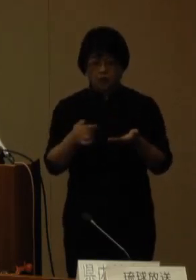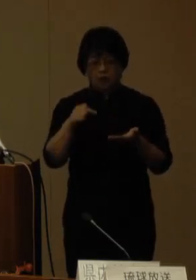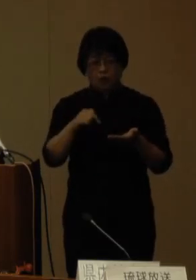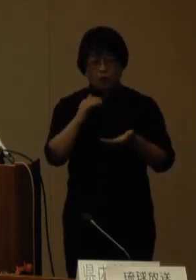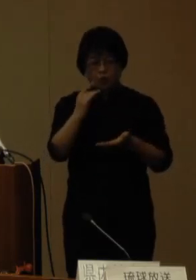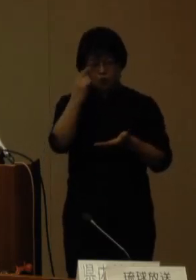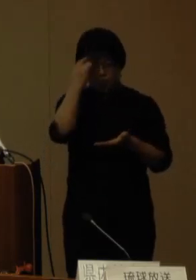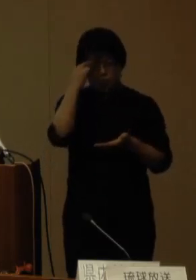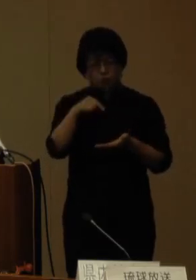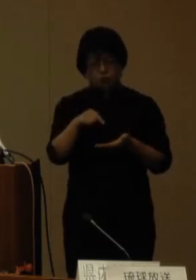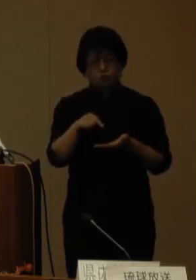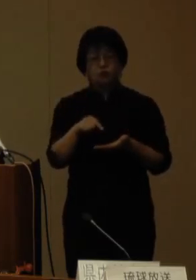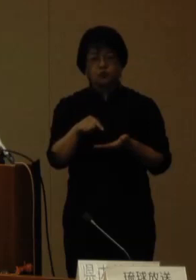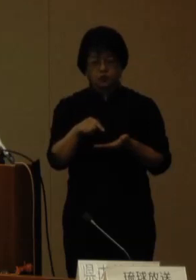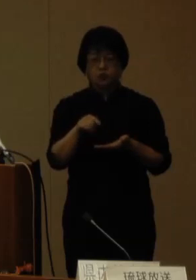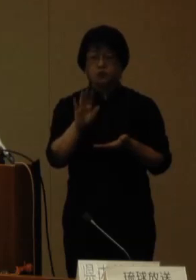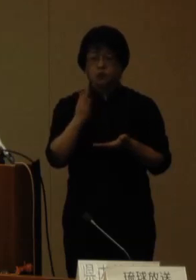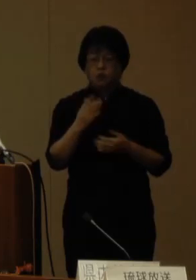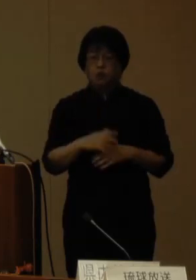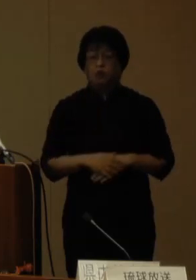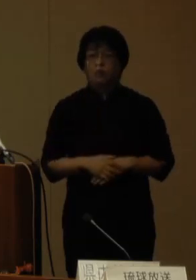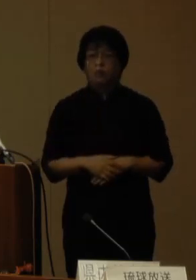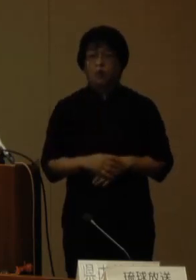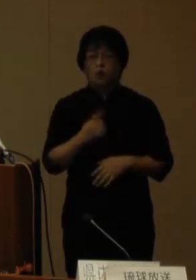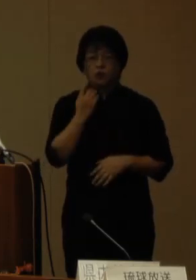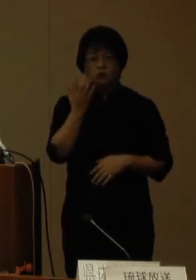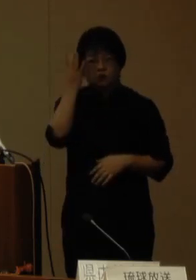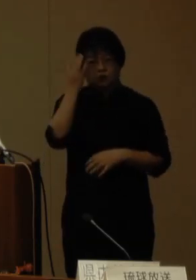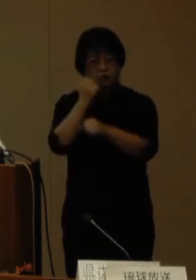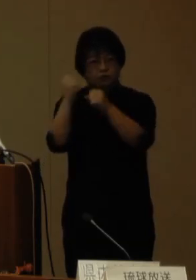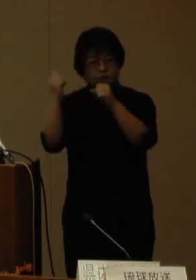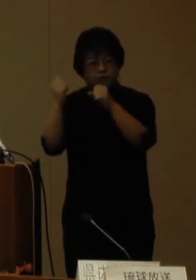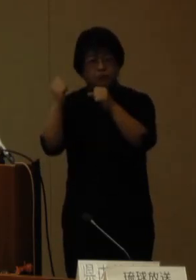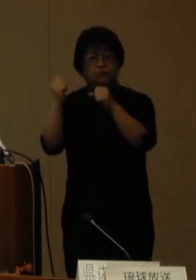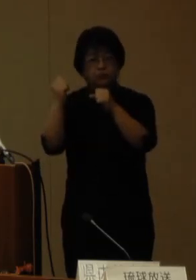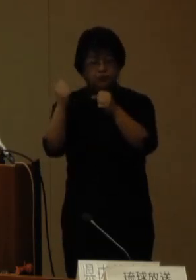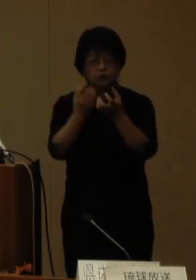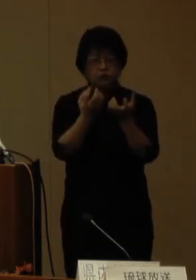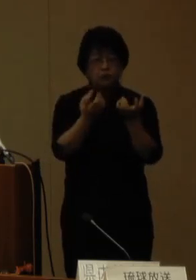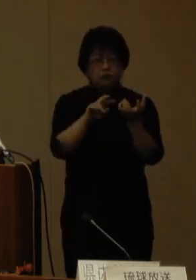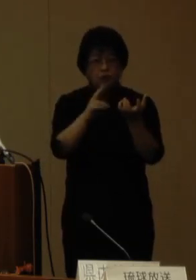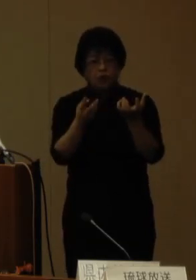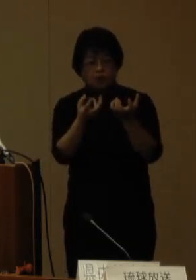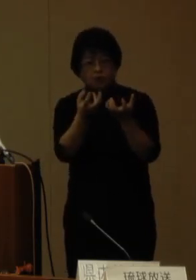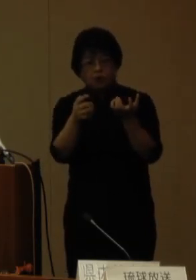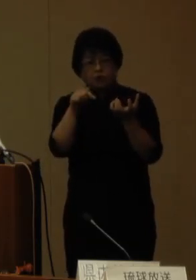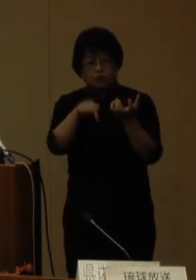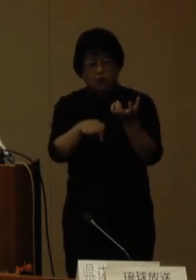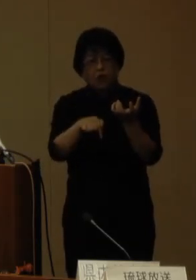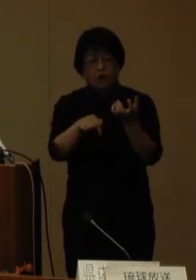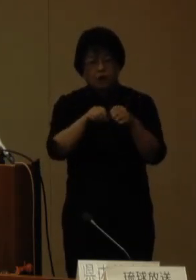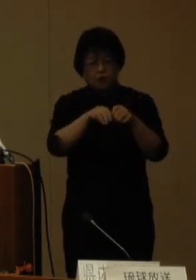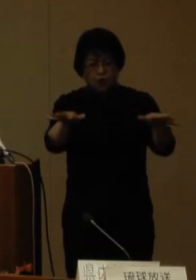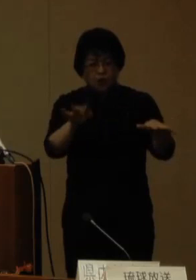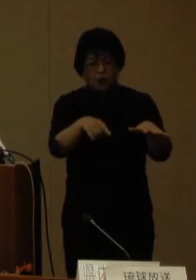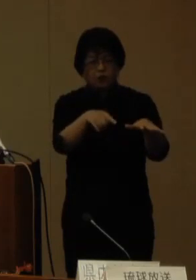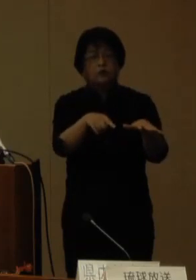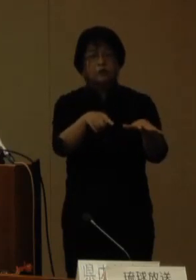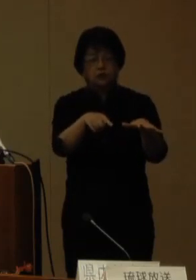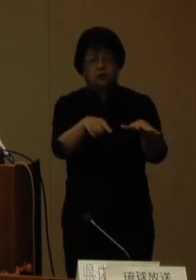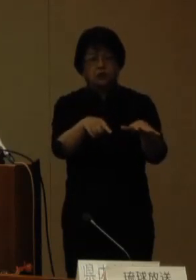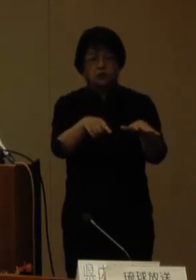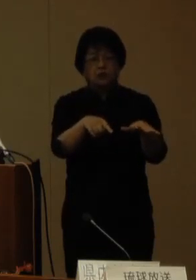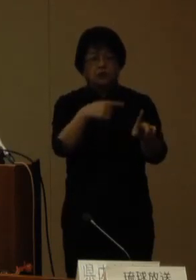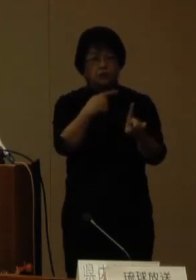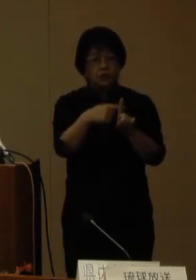ことだと思います。しかし我々の予測を超えて変異株が置き換わりが進み、それによっておそらく